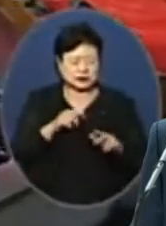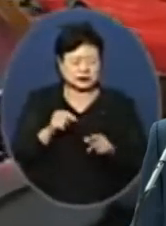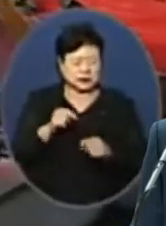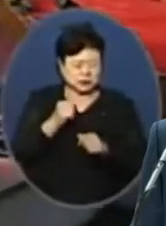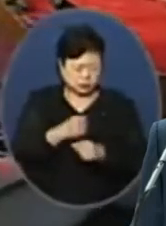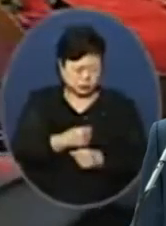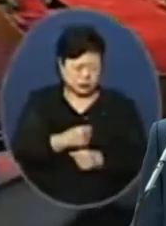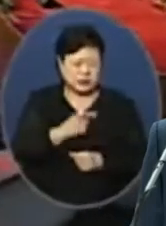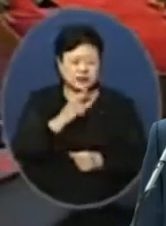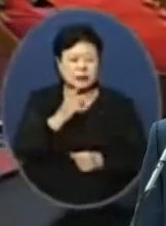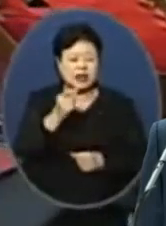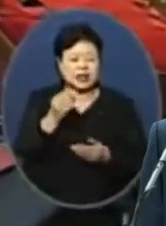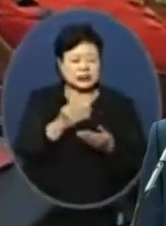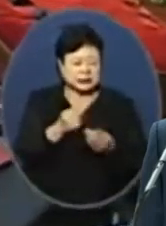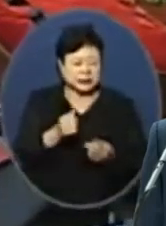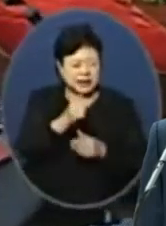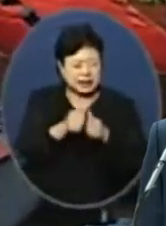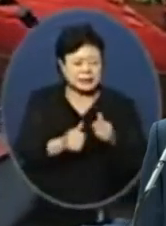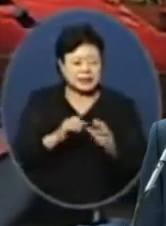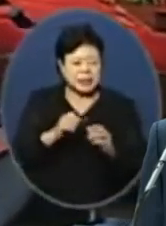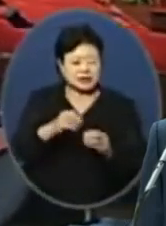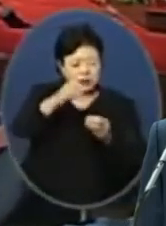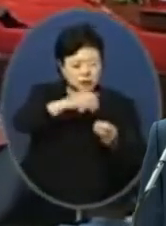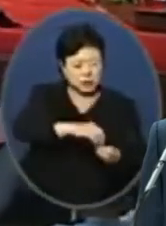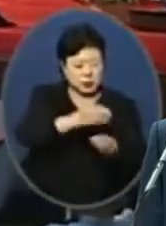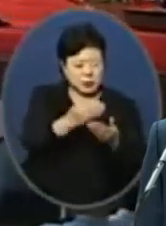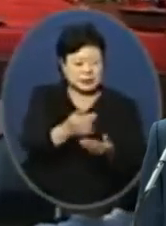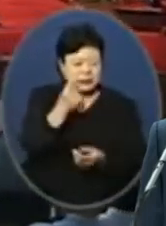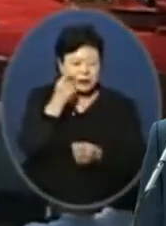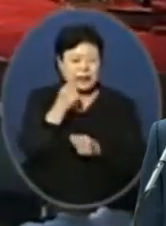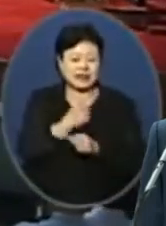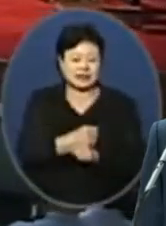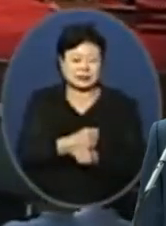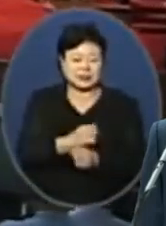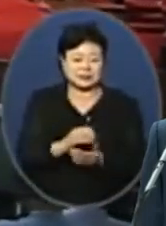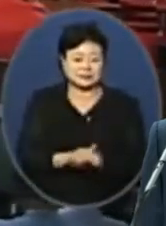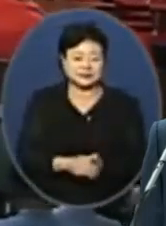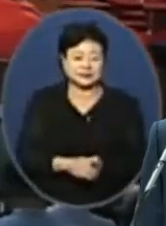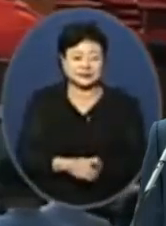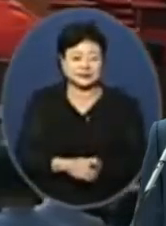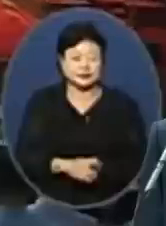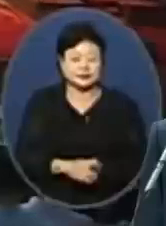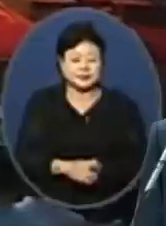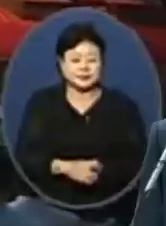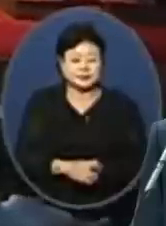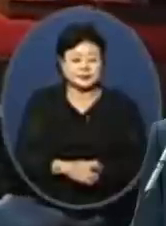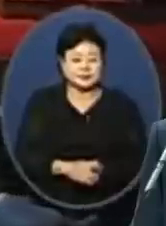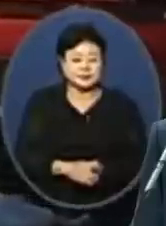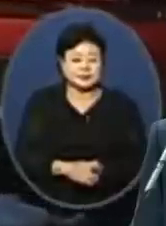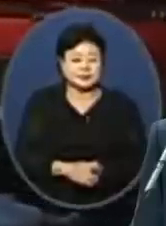경계하노니 이런 일을 하는 자들은 하나님의 나라를 유업으로 받지 못할 것이요.